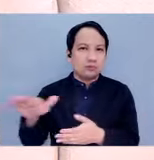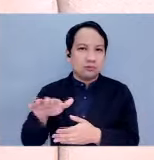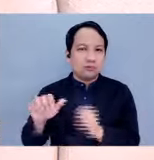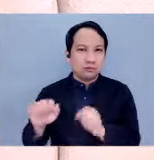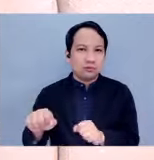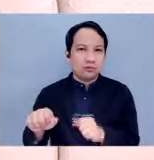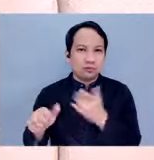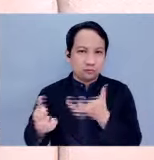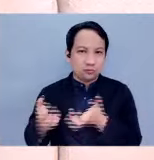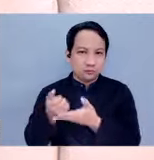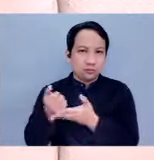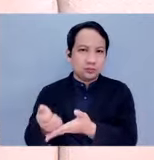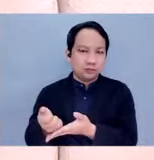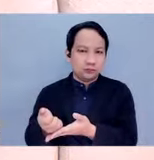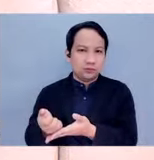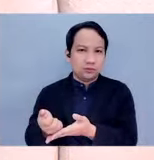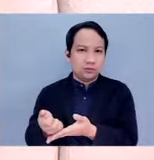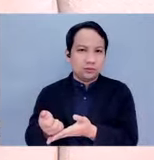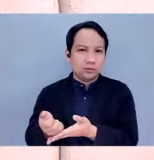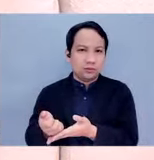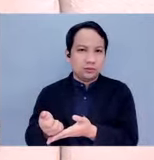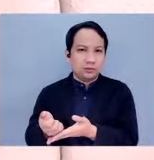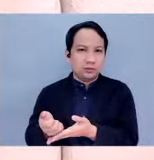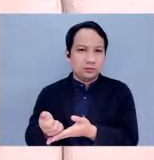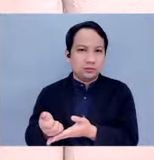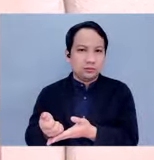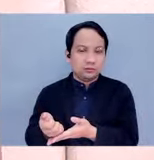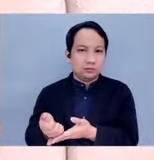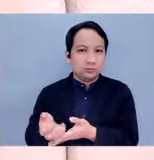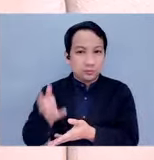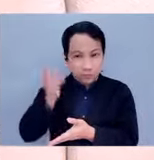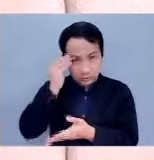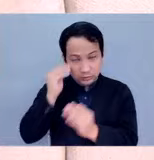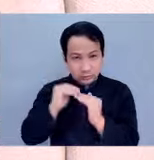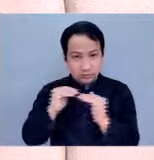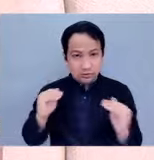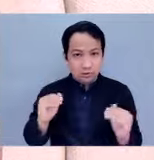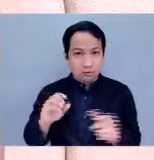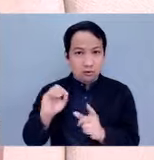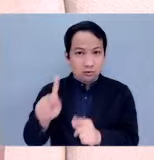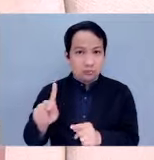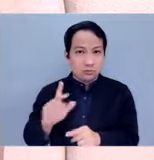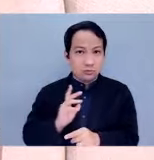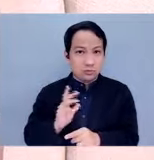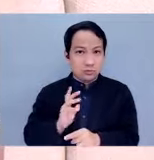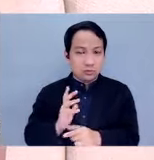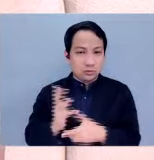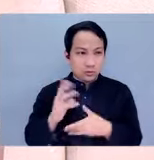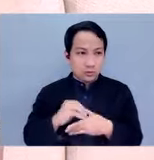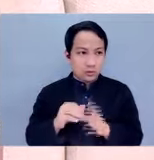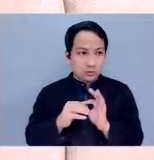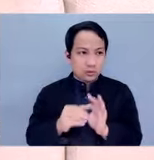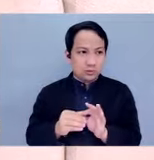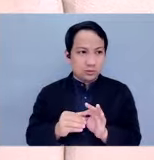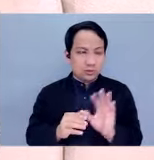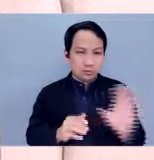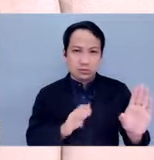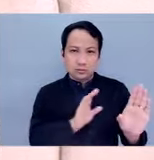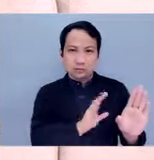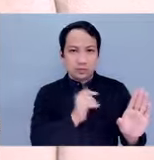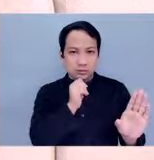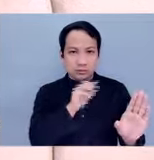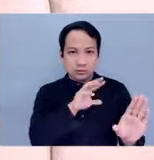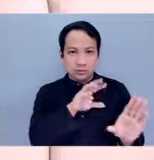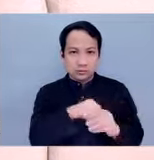makatulong sa kapwa. So ganon din, kailangan ko rin matuto mag-set ng boundary na, okay, it's out of my character. Hindi ko karakter yon na hindi i-include lahat pero